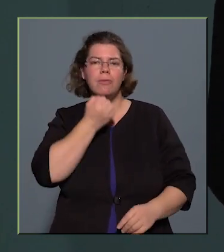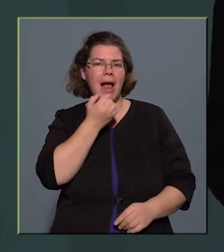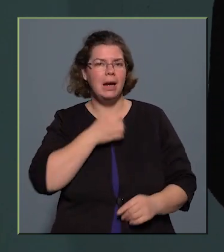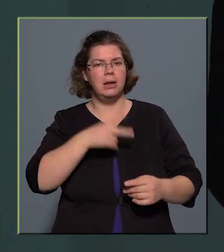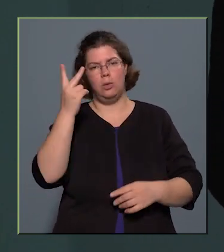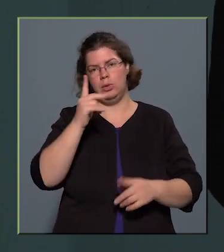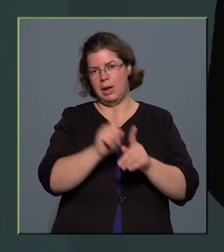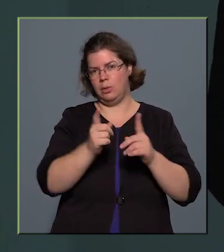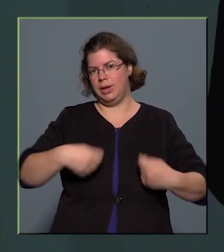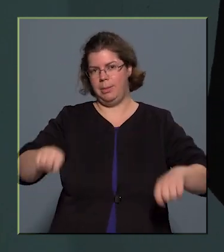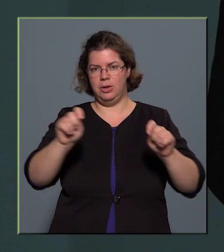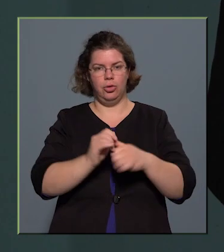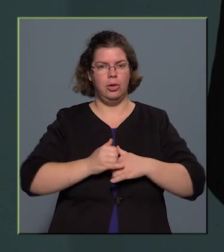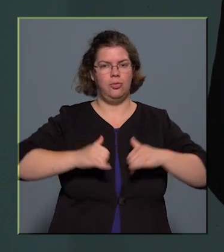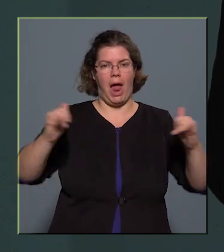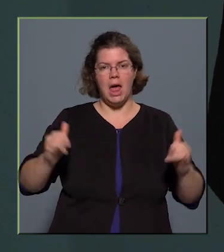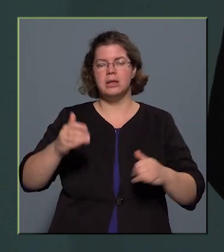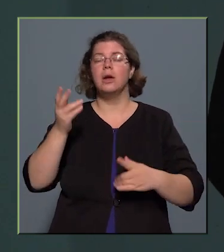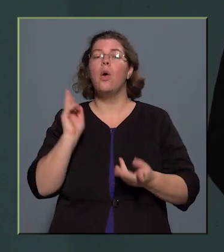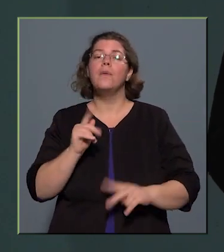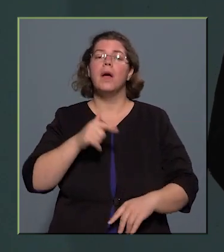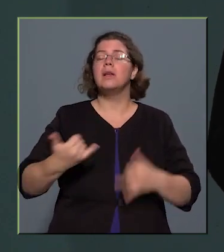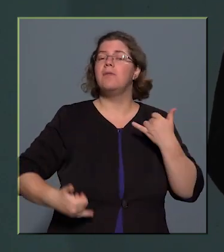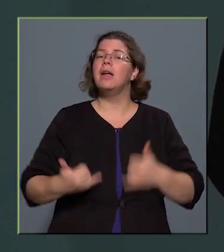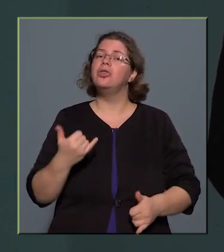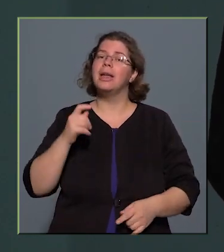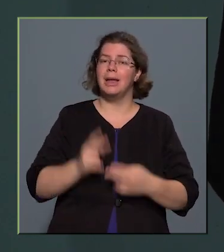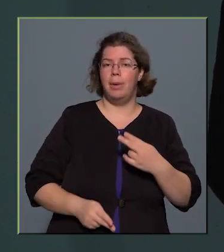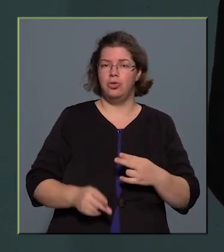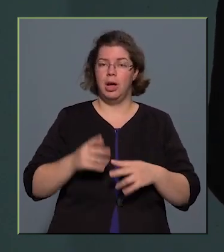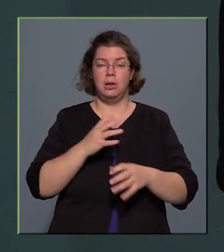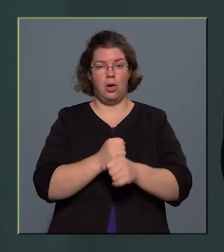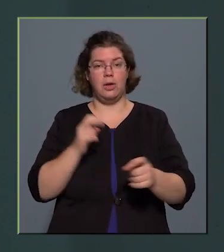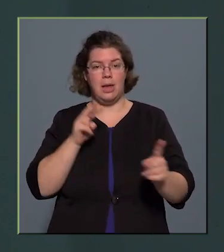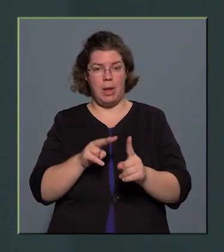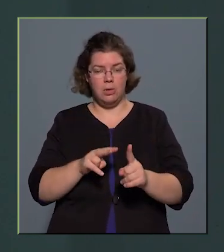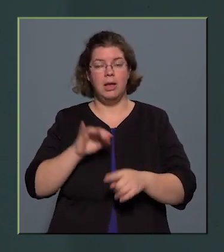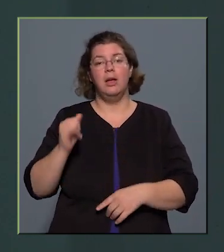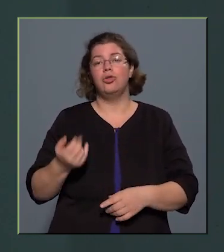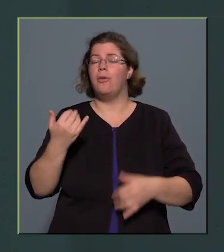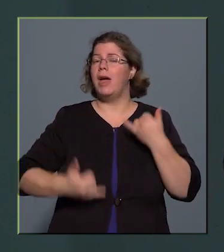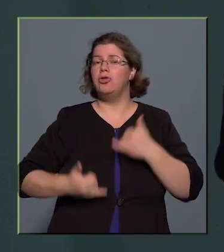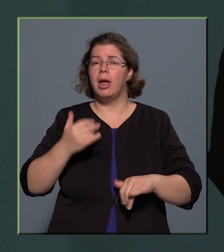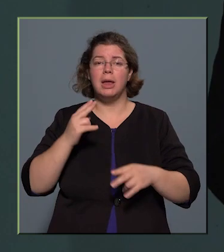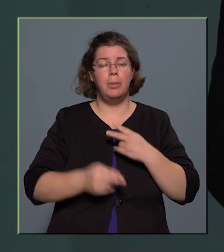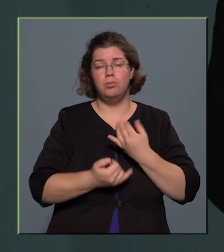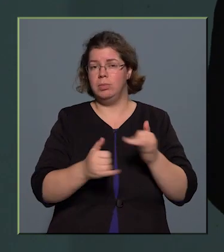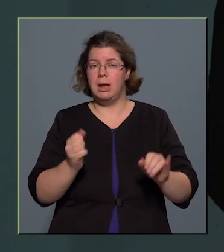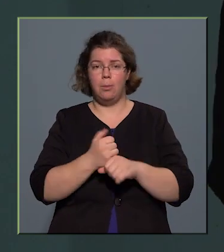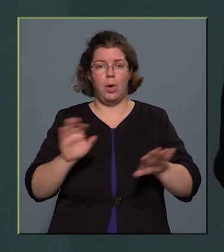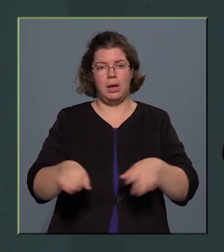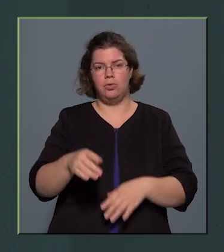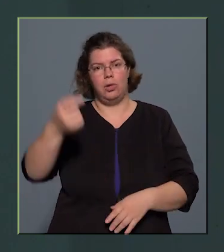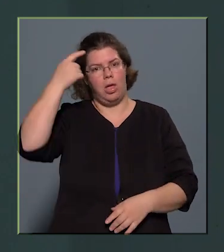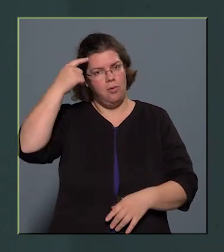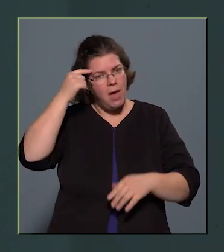úgy építsük föl és úgy fejlesszük, hogy az a versenyképességet tartja szem előtt, és a versenyképesség az minden munkatársunknak a fejében legyen